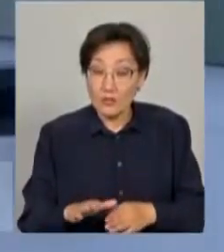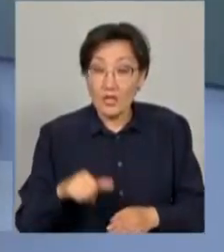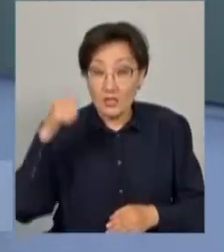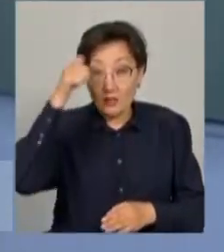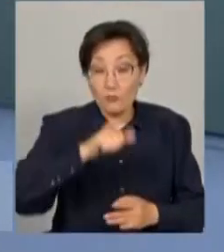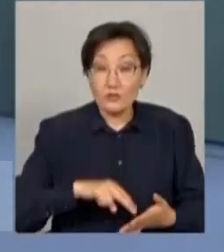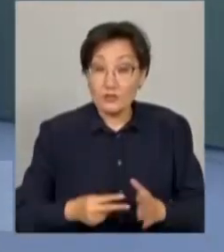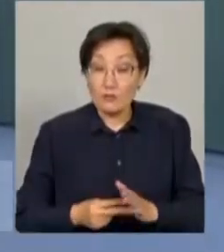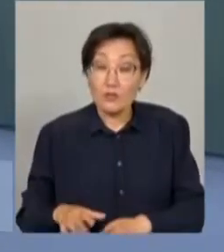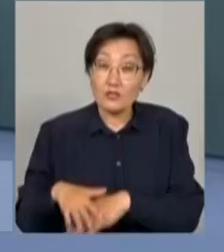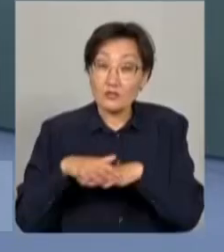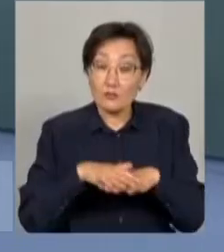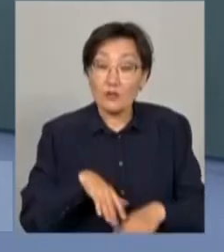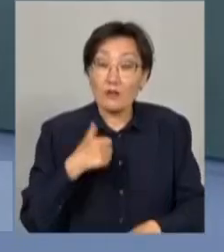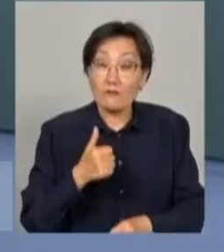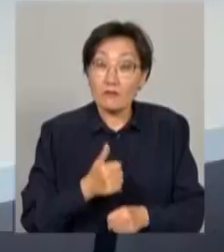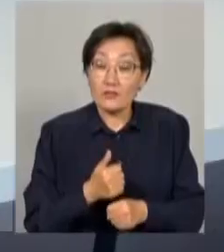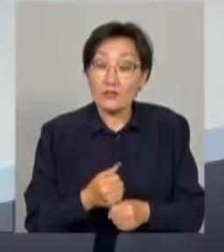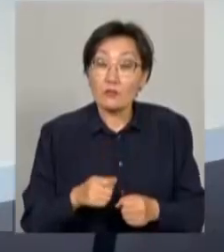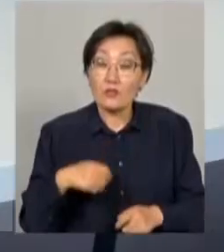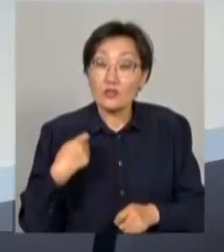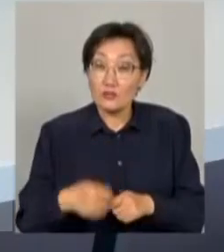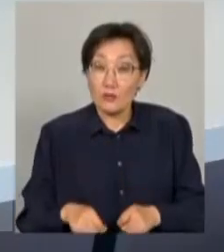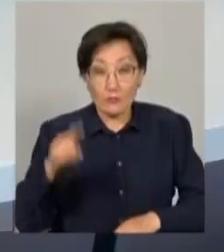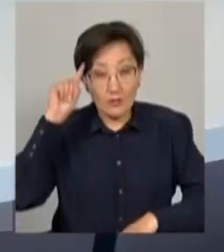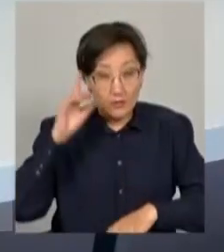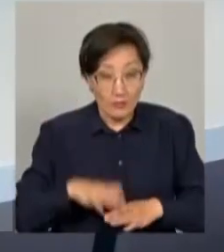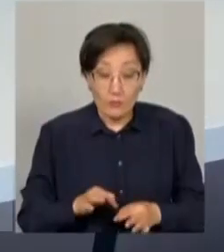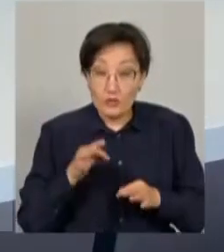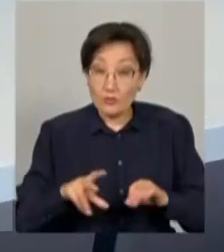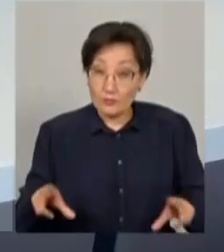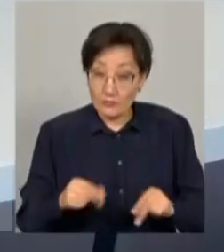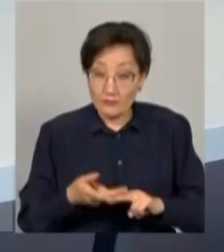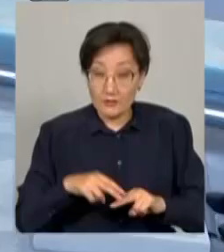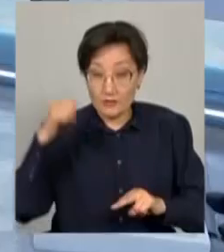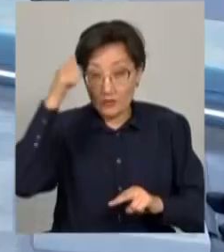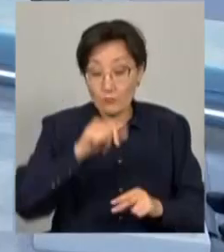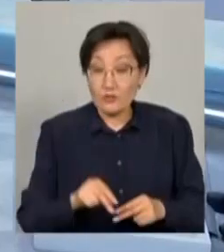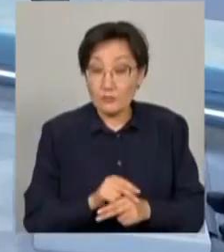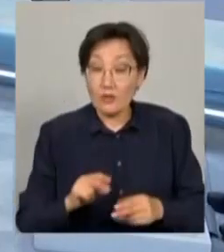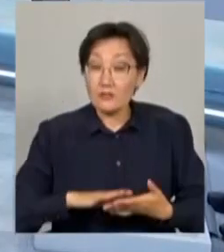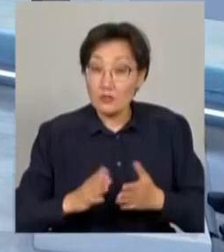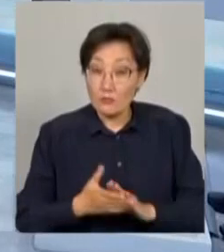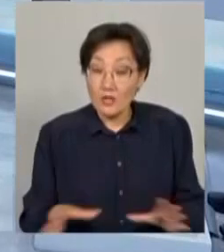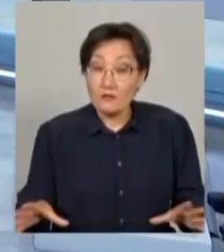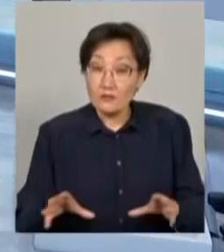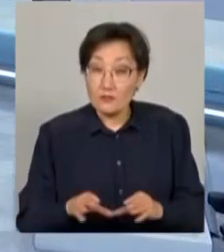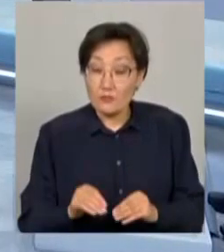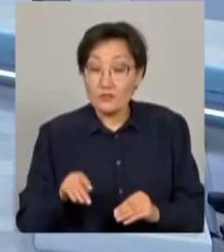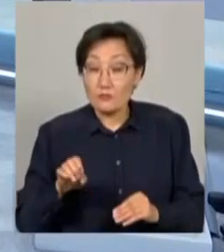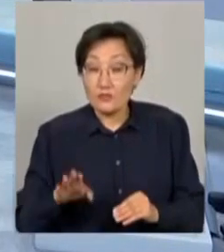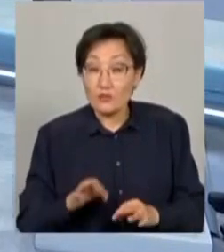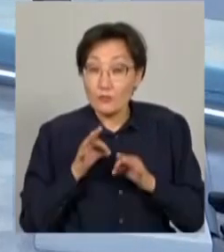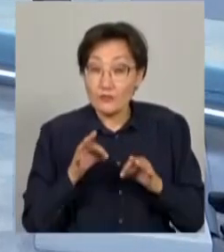годовой план по инвестициям в основной капитал ранее Аким областей обещали что в этом году исправят ситуацию вместе с тем